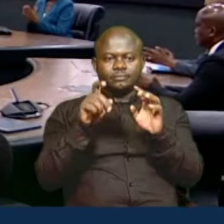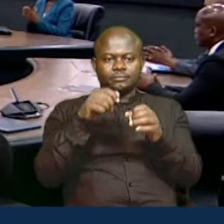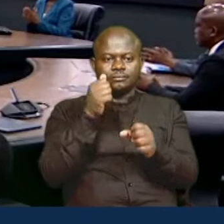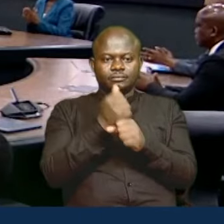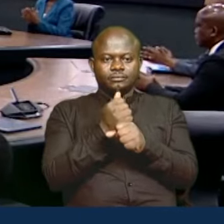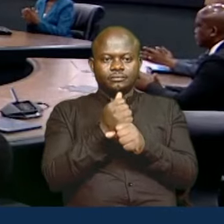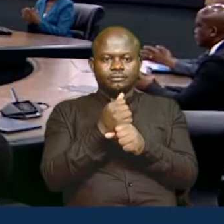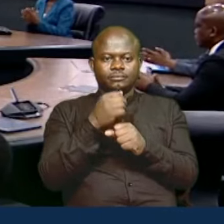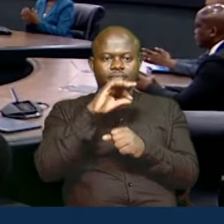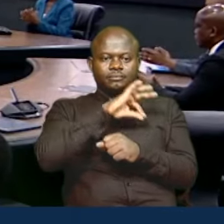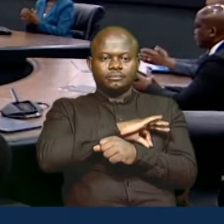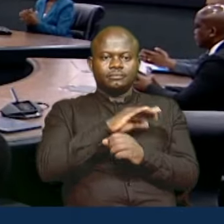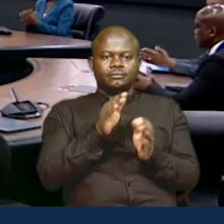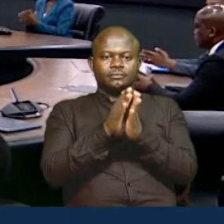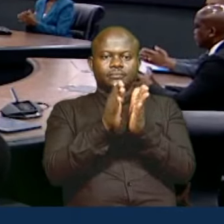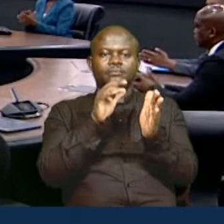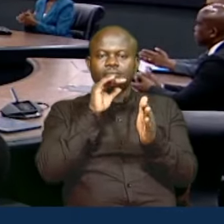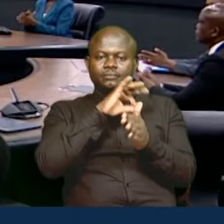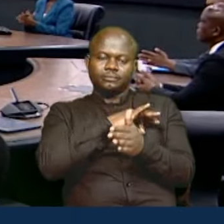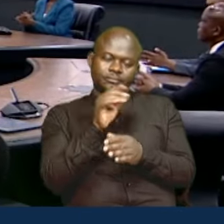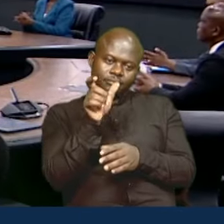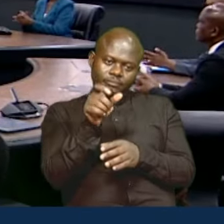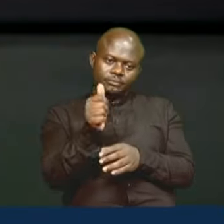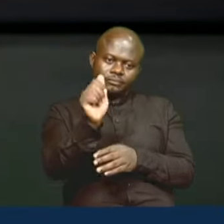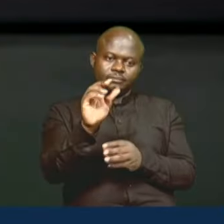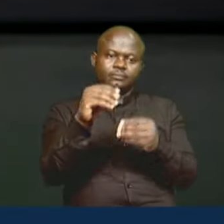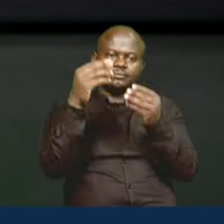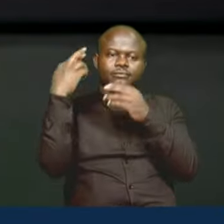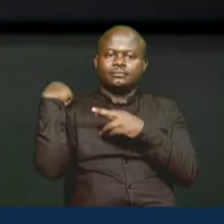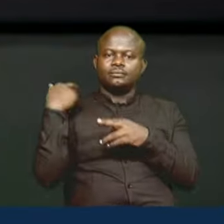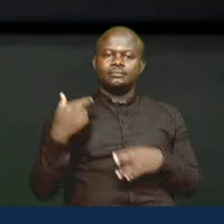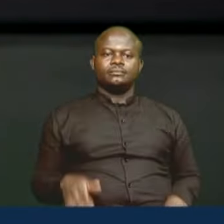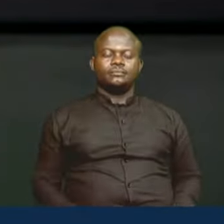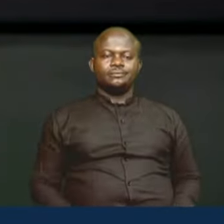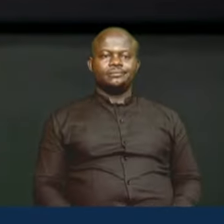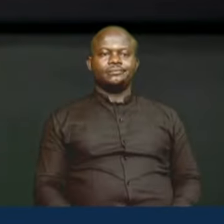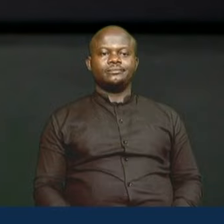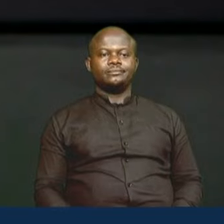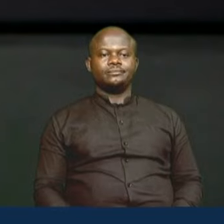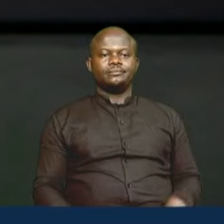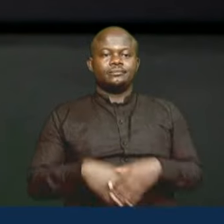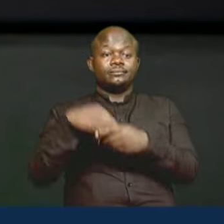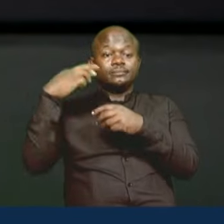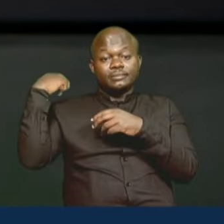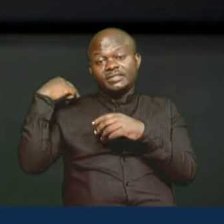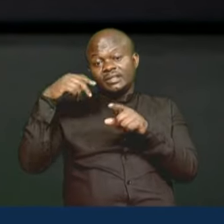mu nyungu rusange aho kuba inyungu bwite zohawe izo nshingano. Inshingano nk'izi